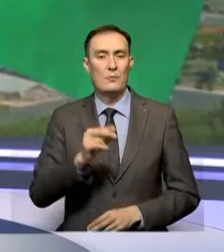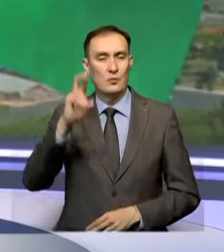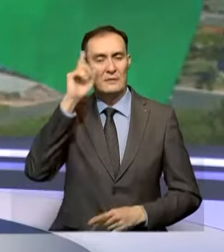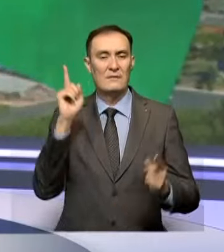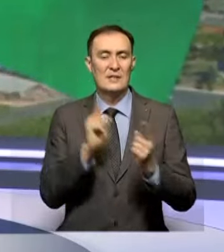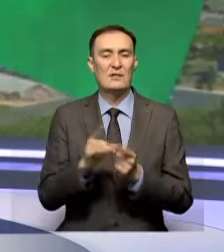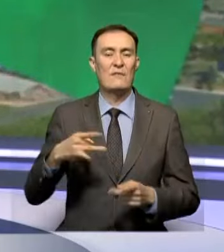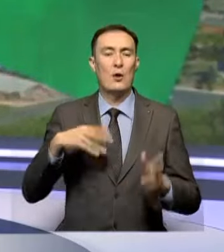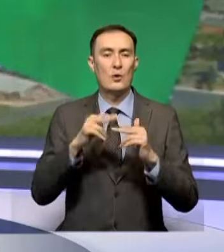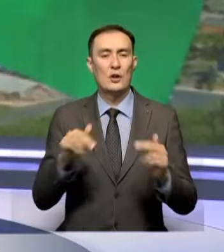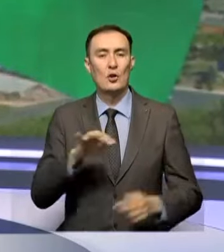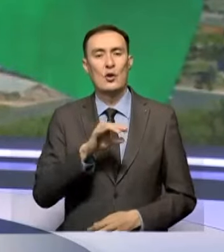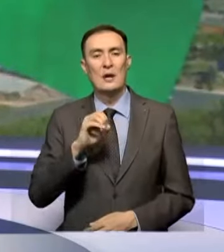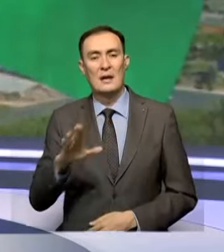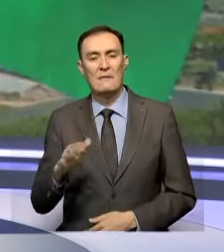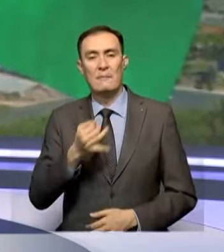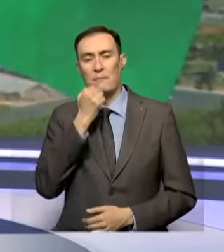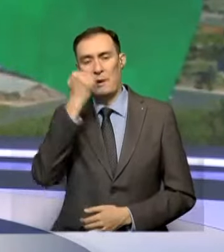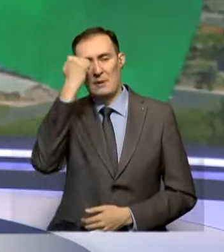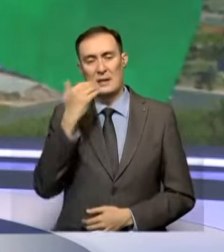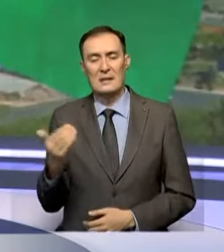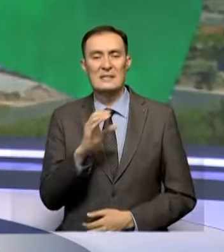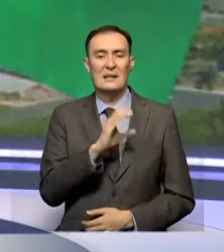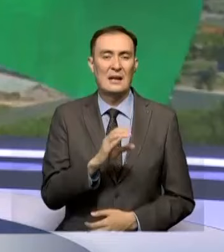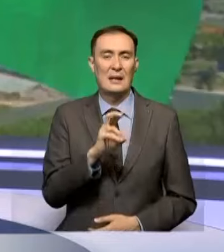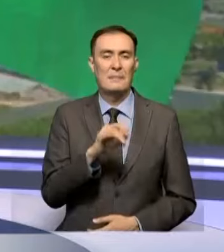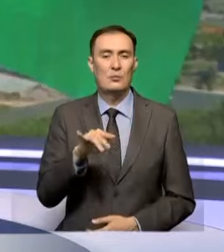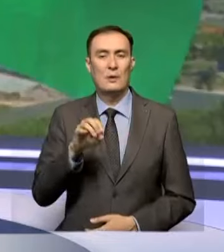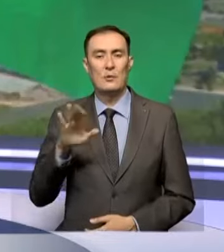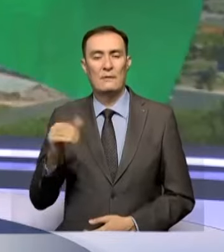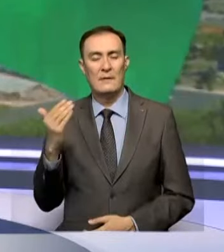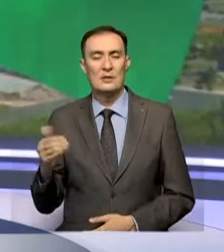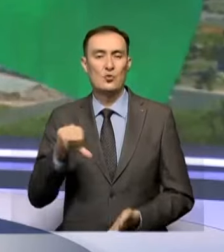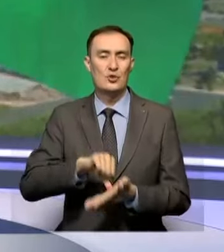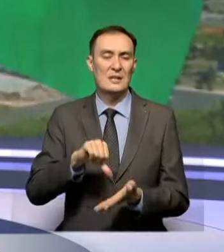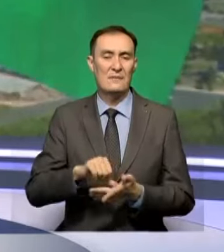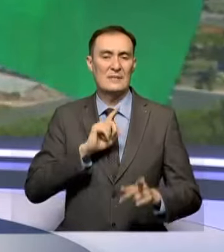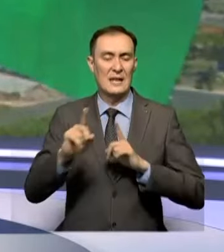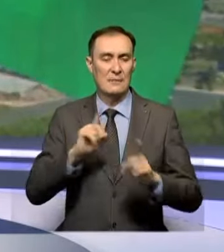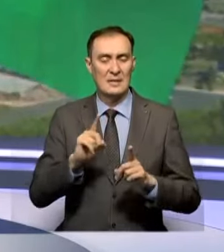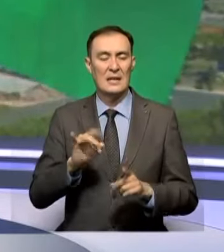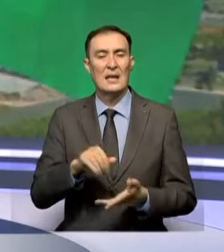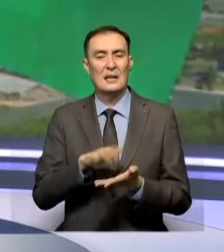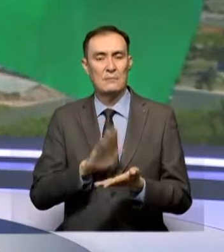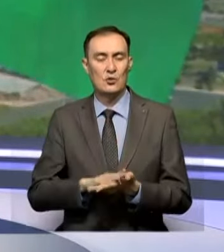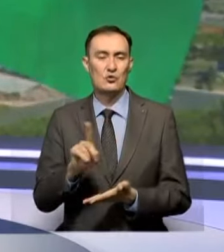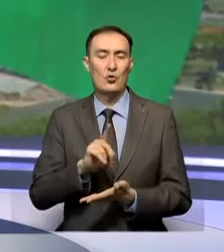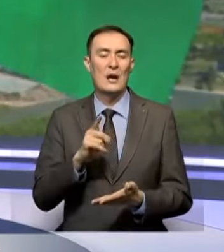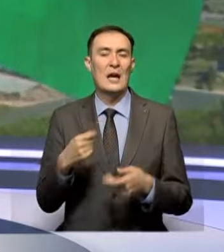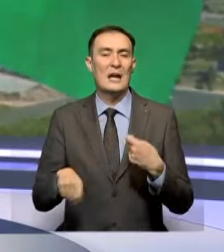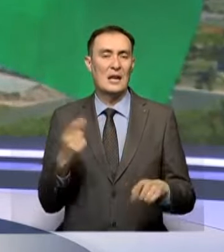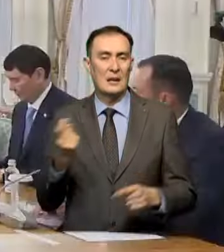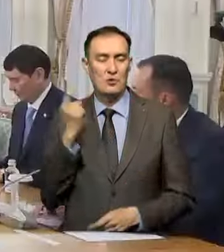на встрече в Акорде. Касым-Жомарт Токаев поблагодарил Сердара Бердымухамедова за участие в саммите и отметил, что